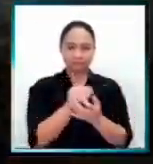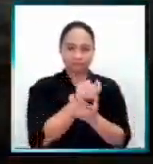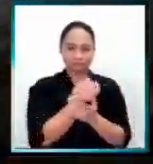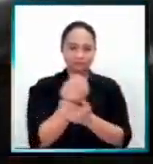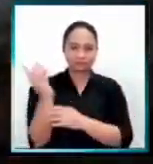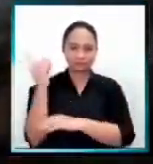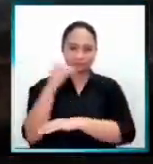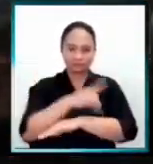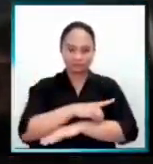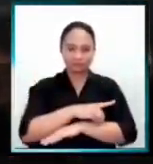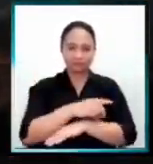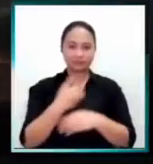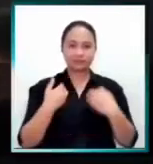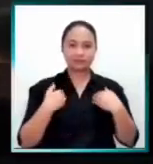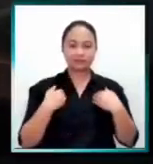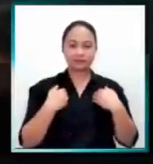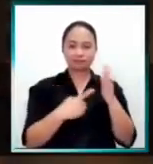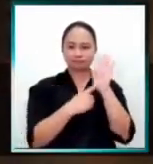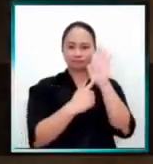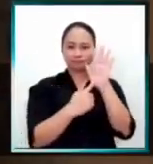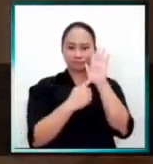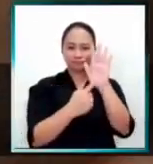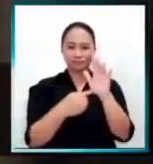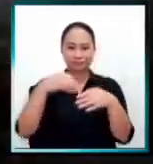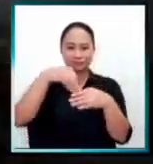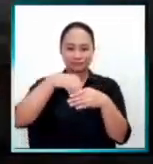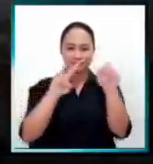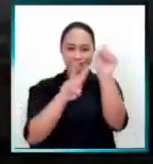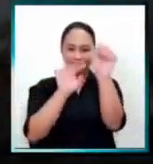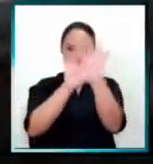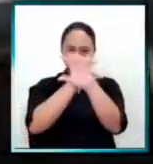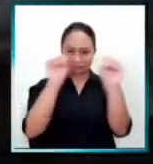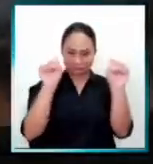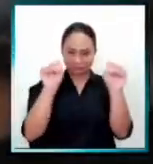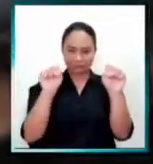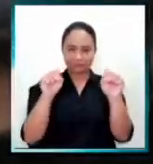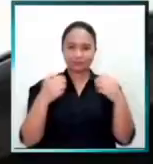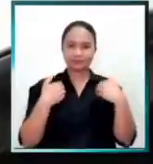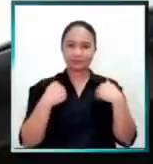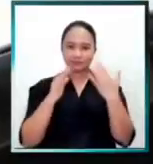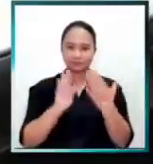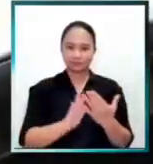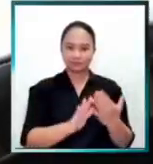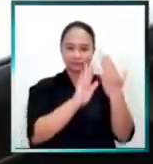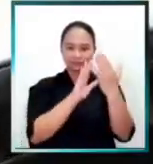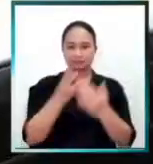mga taga-suporta sa harap ng bahay ng vice-presidente na naharap sa corruption scandal.